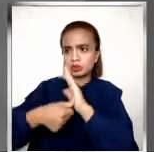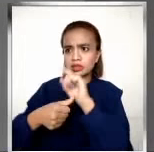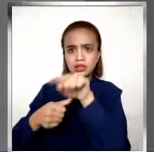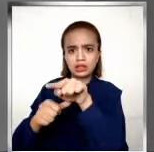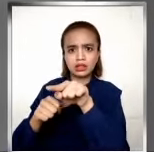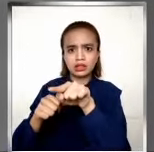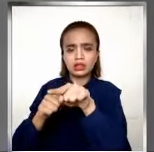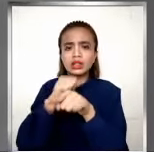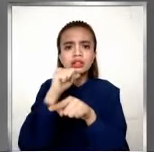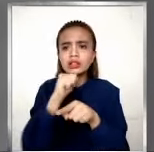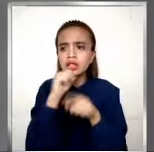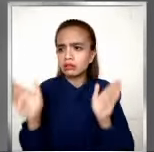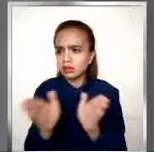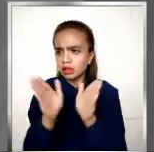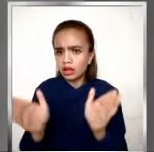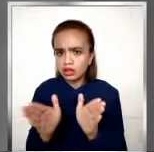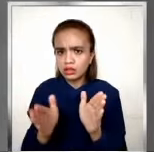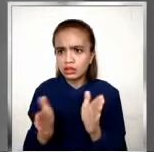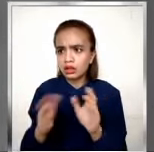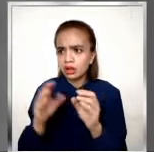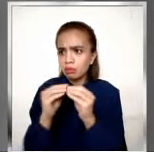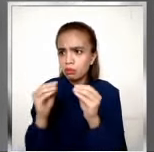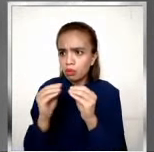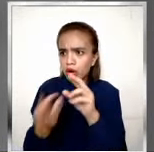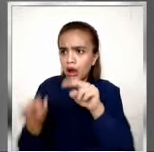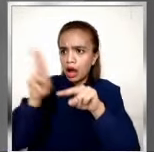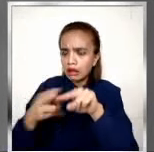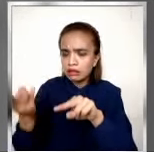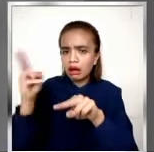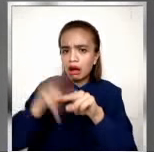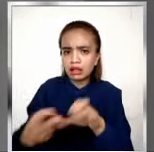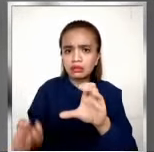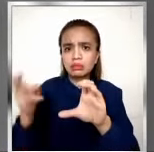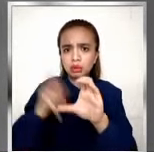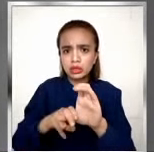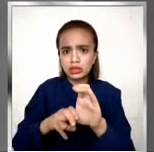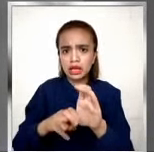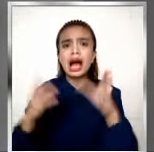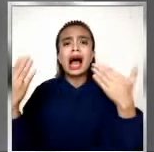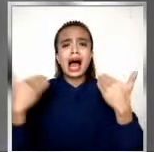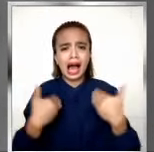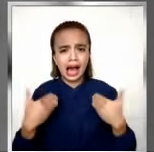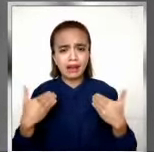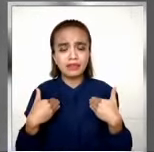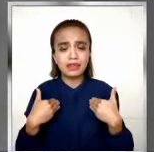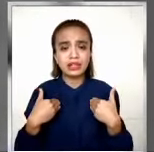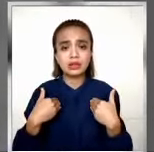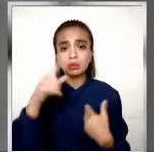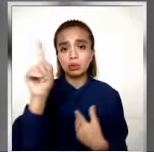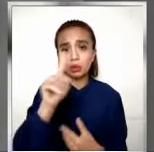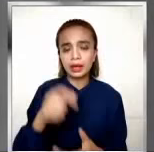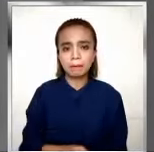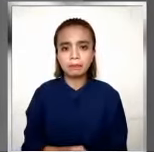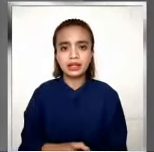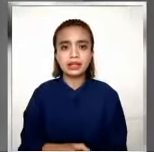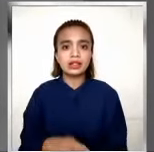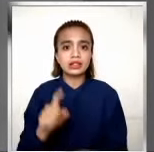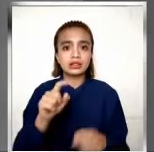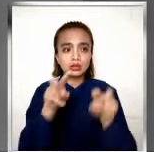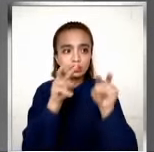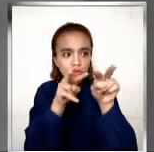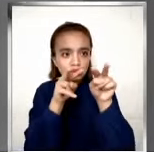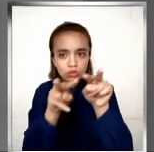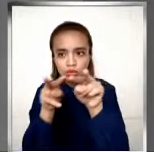ang pagpapasobra ng pasahero sa bus. Meron daw silang mga itinakdang tinatawag na mga line inspector para mahuli ang mga driver